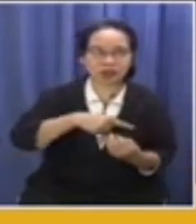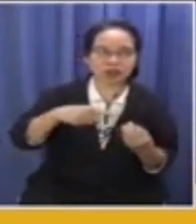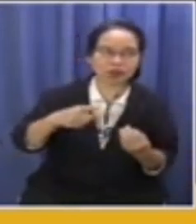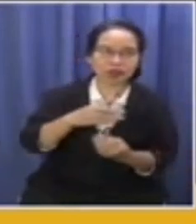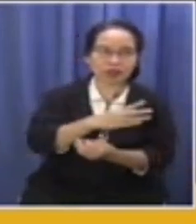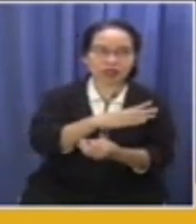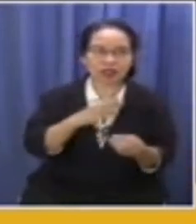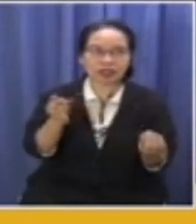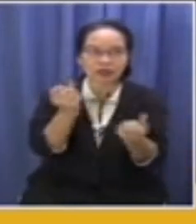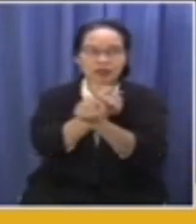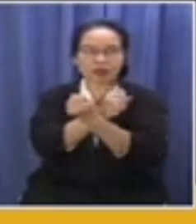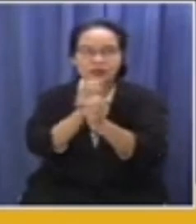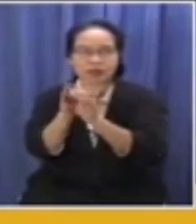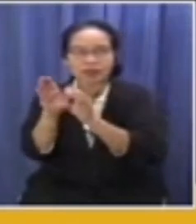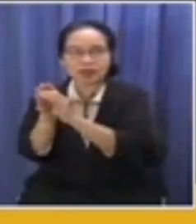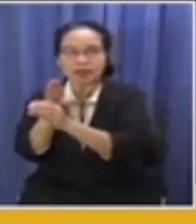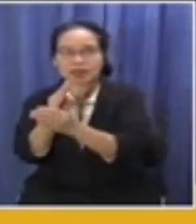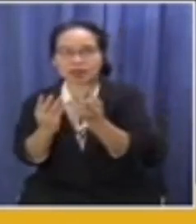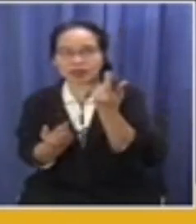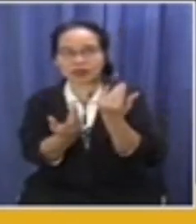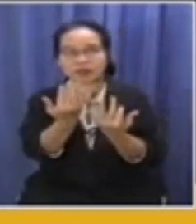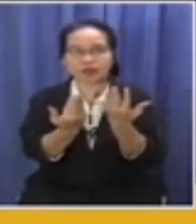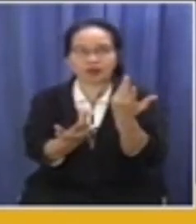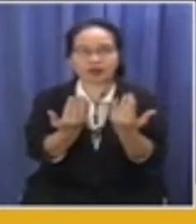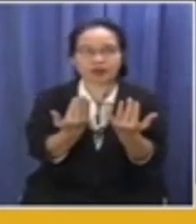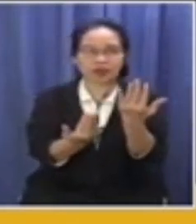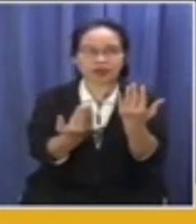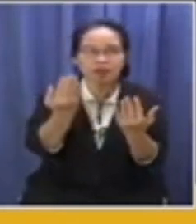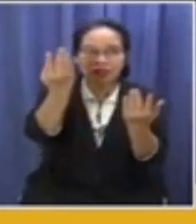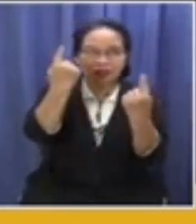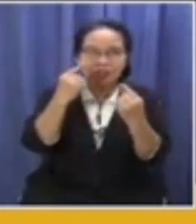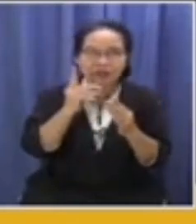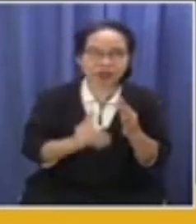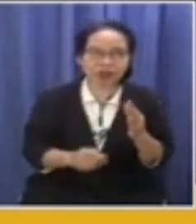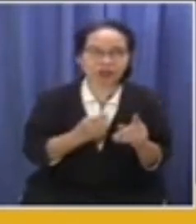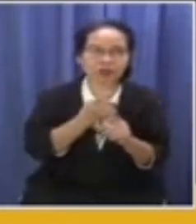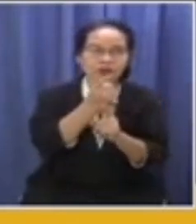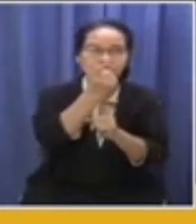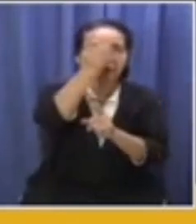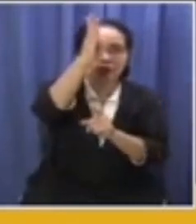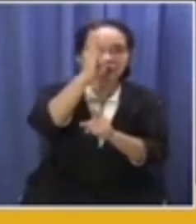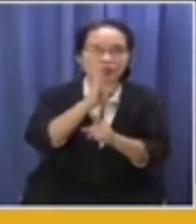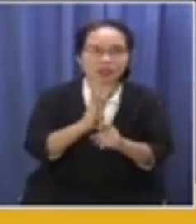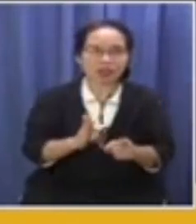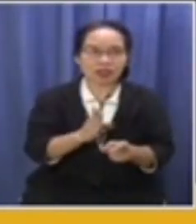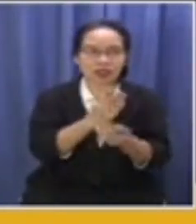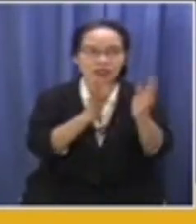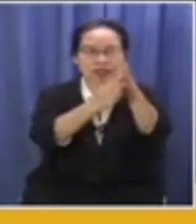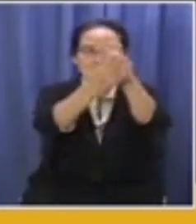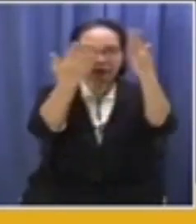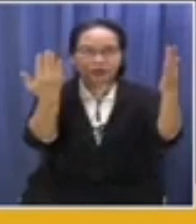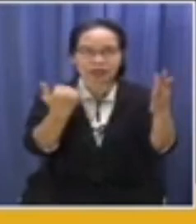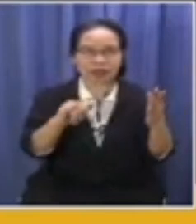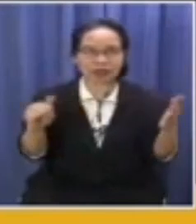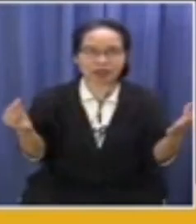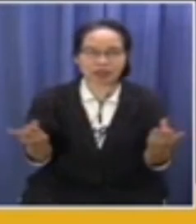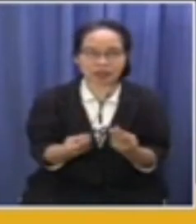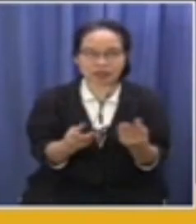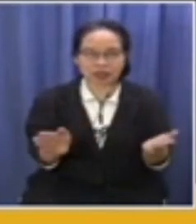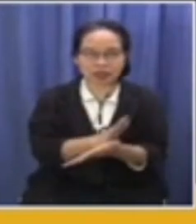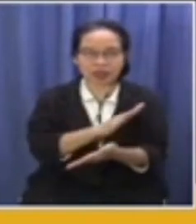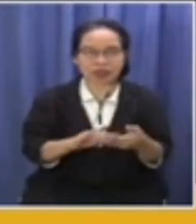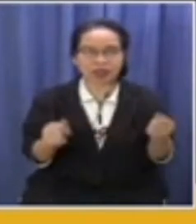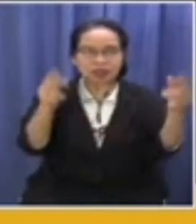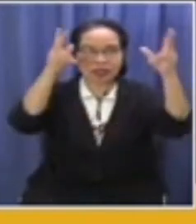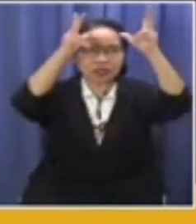Banal at ang bayang Iniibig at bumaba ang apoy mula sa langit at sila'y n supok